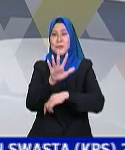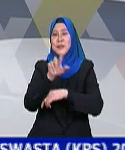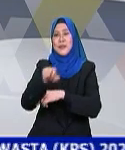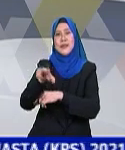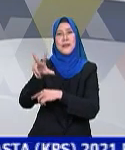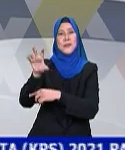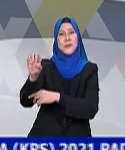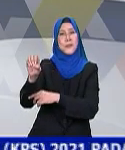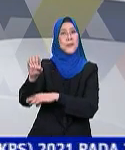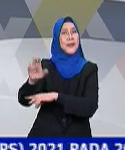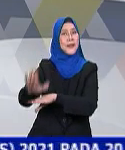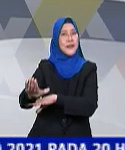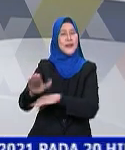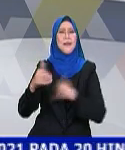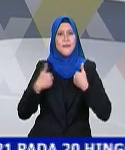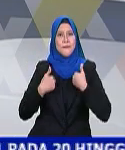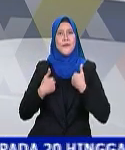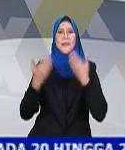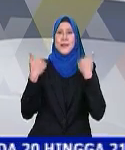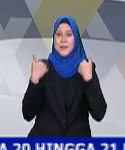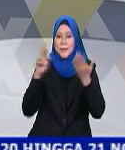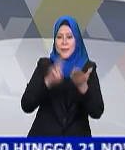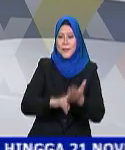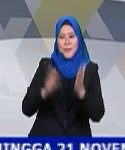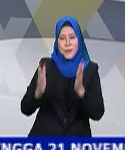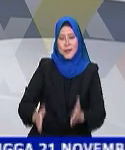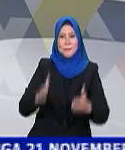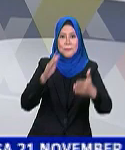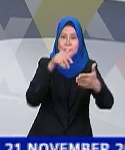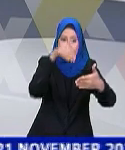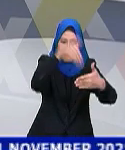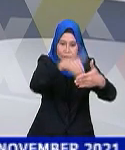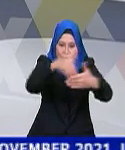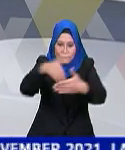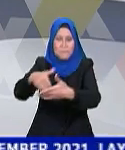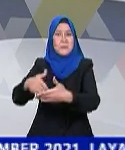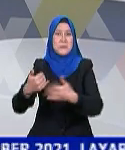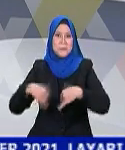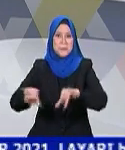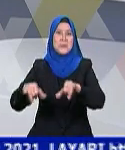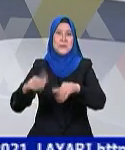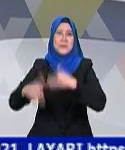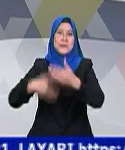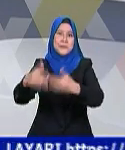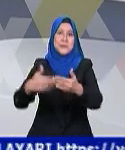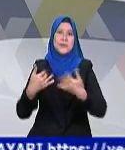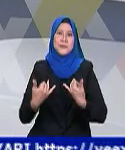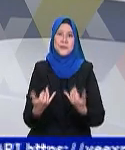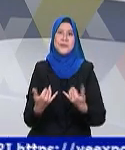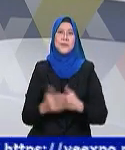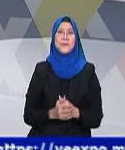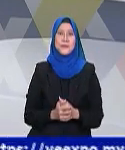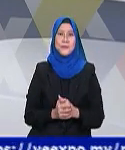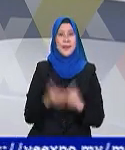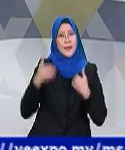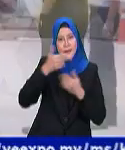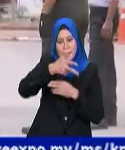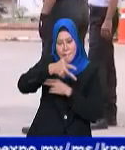5.30 minit petang, masih ada daftar pemilih hadir untuk menunaikan tanggungjawab. Langsung bersama Fahmi Zaidi di